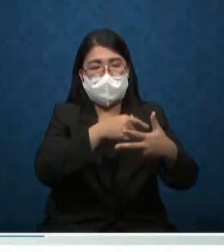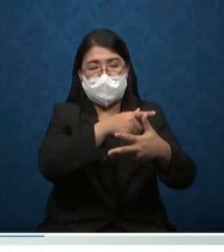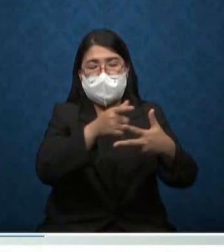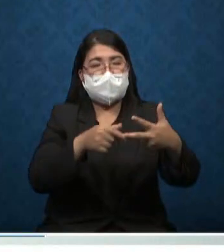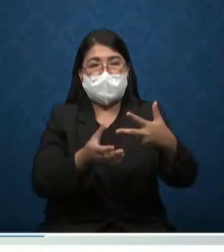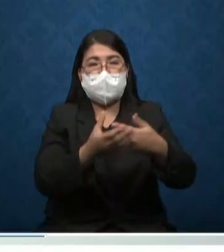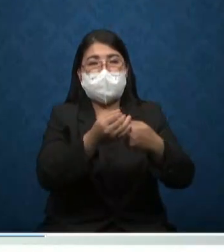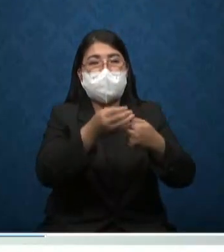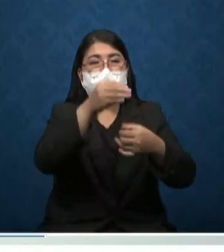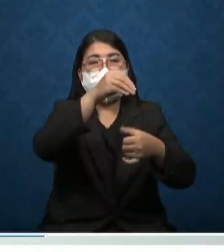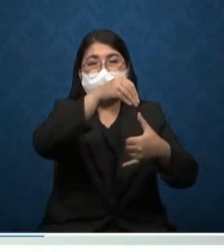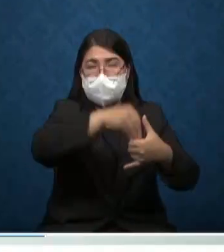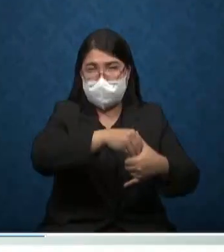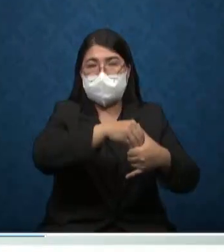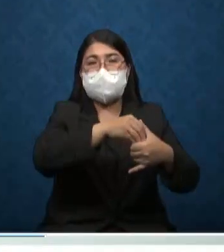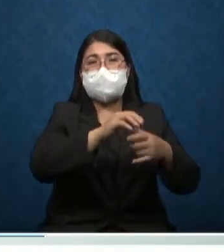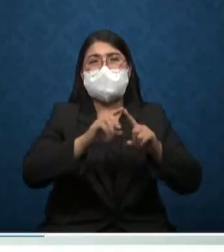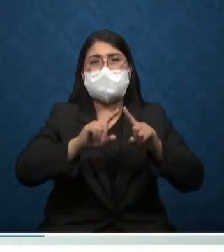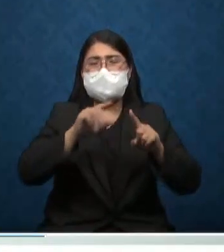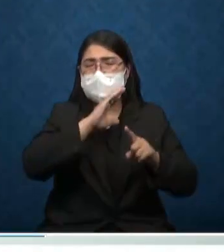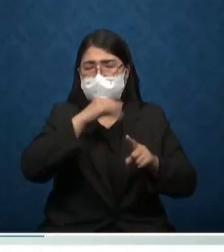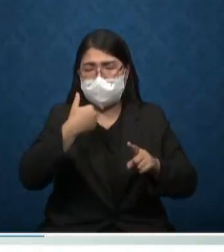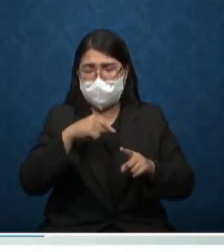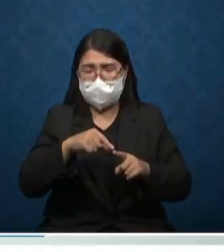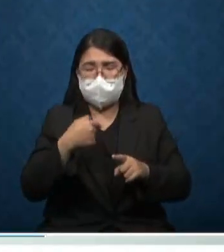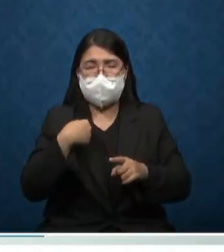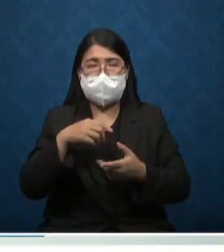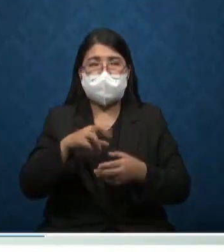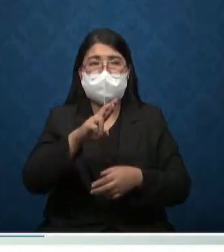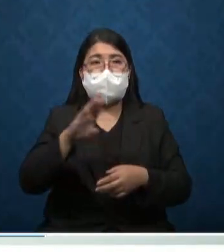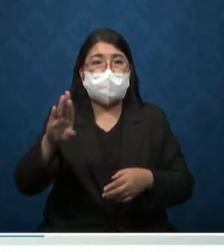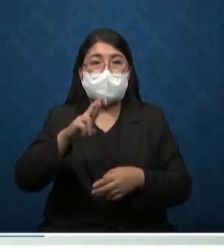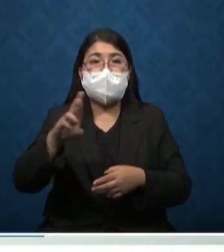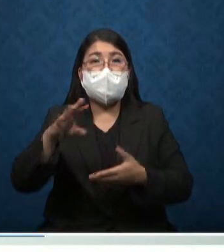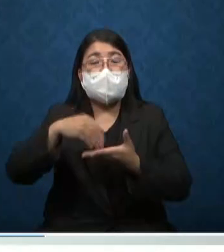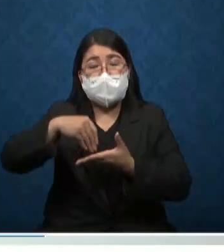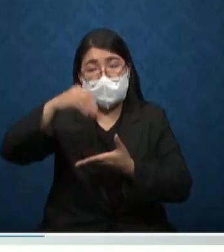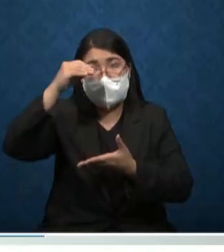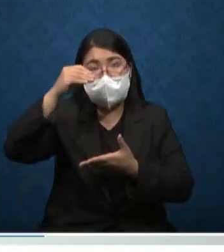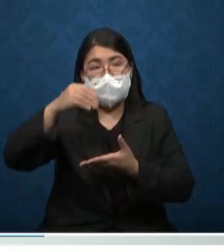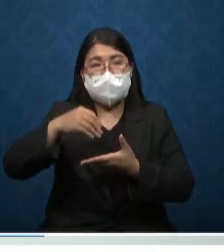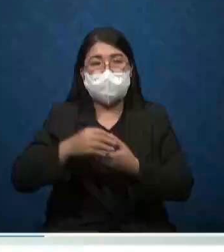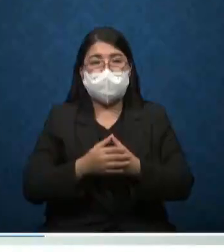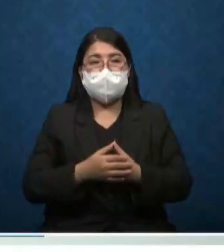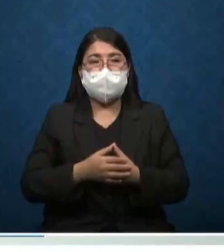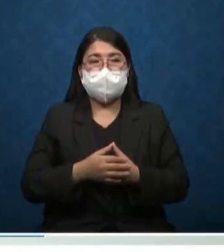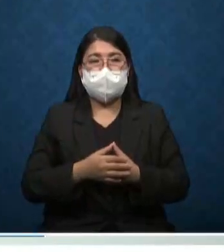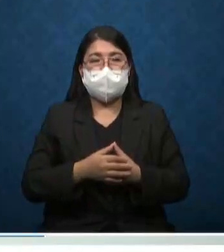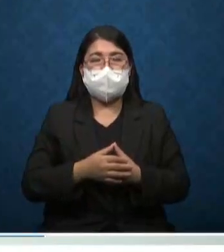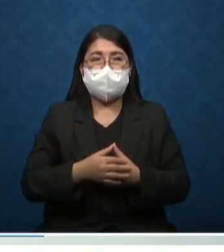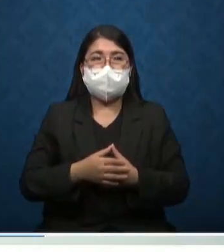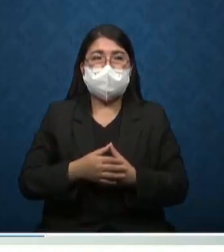ทำให้บุคคลเหล่านี้เข้าสู่ระบบการศึกษาในช่องทาง Fast Track อย่างที่ท่านตว